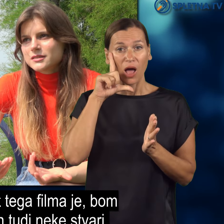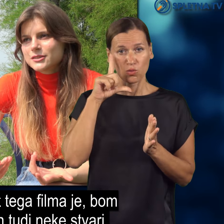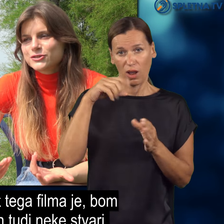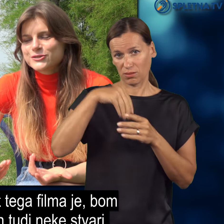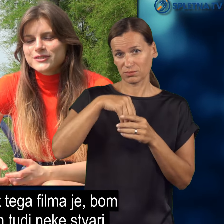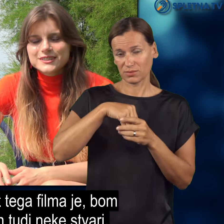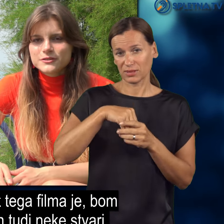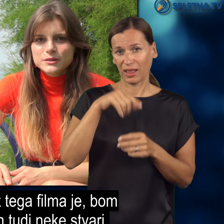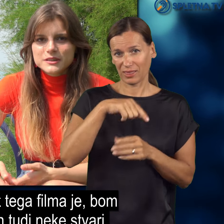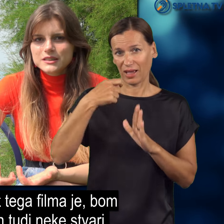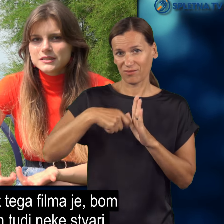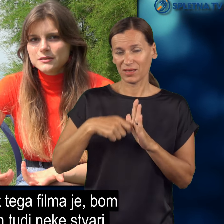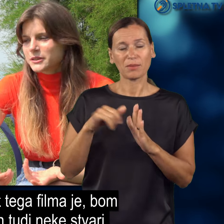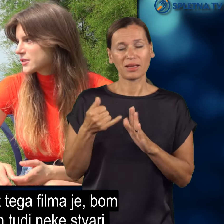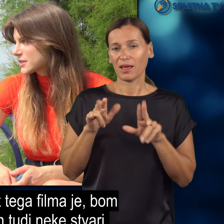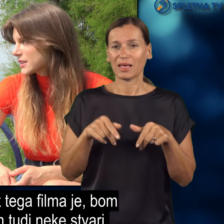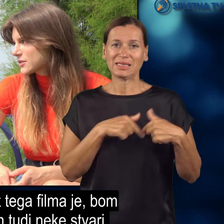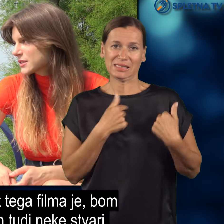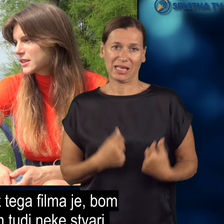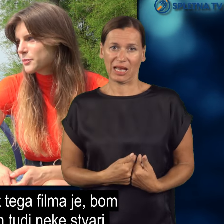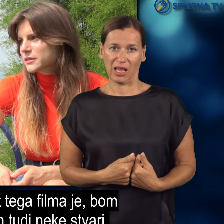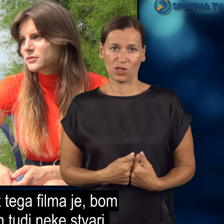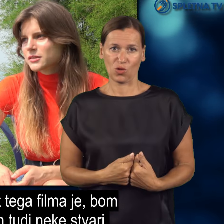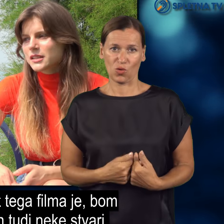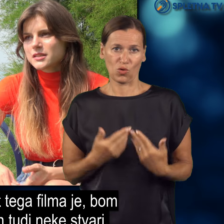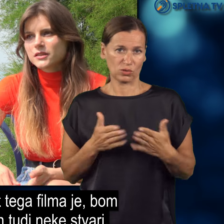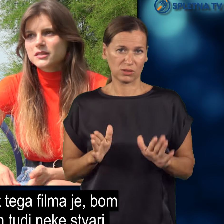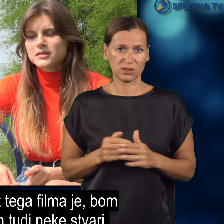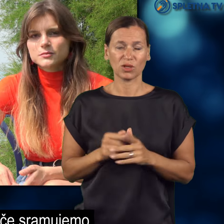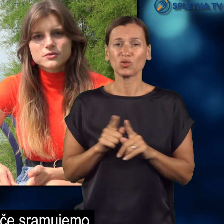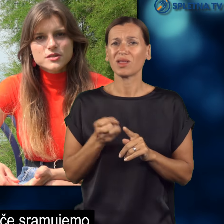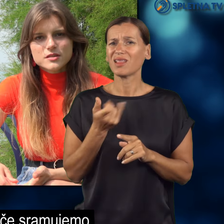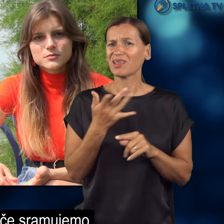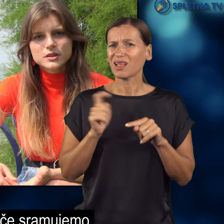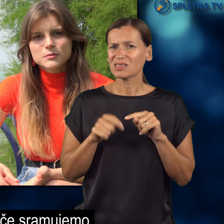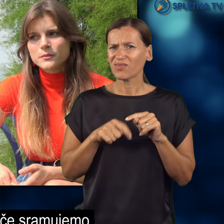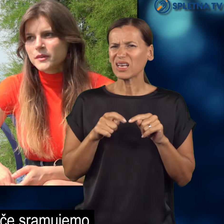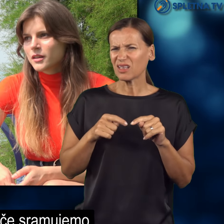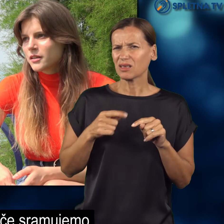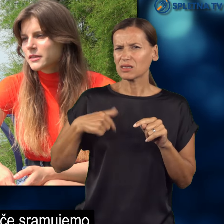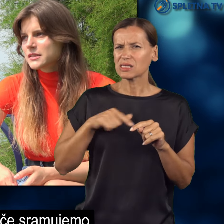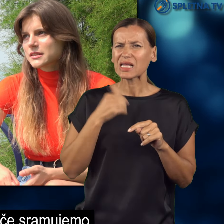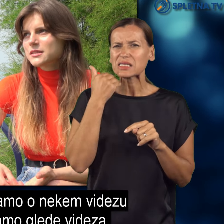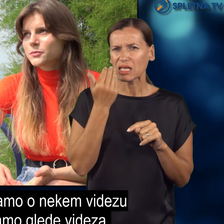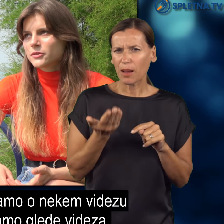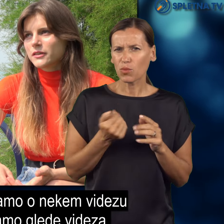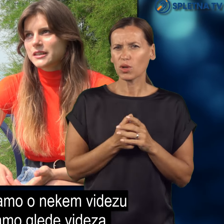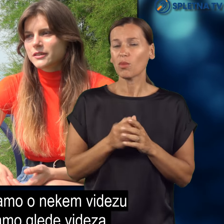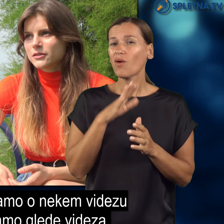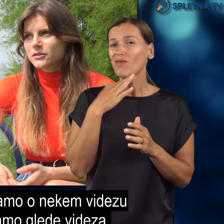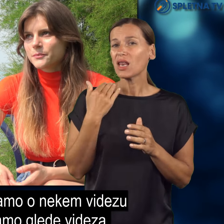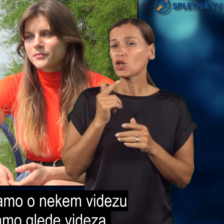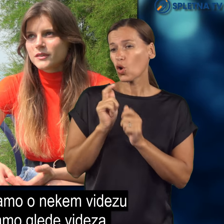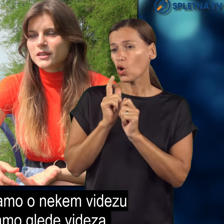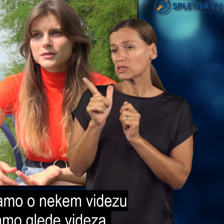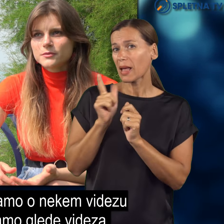glavna značilnost tega filma, bi rekla, samo pač iskrenost, ne? Pa tudi neke stvari, ki se jih mogoče sramujemo. Veliko se recimo pogovarjava